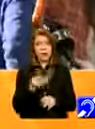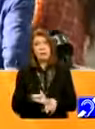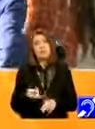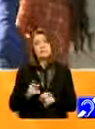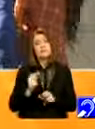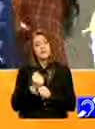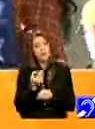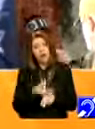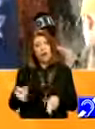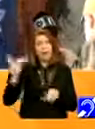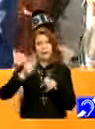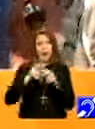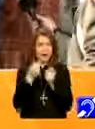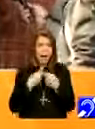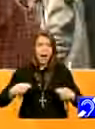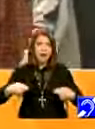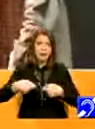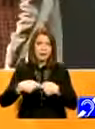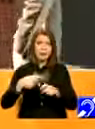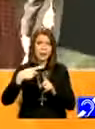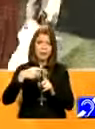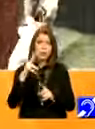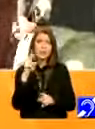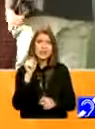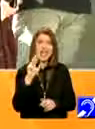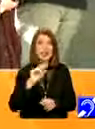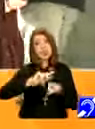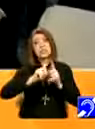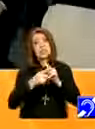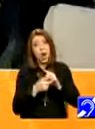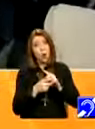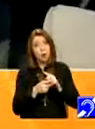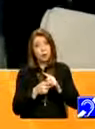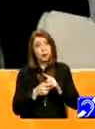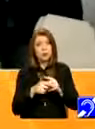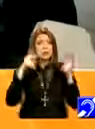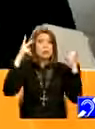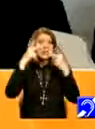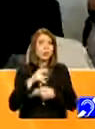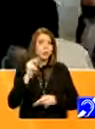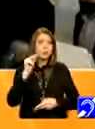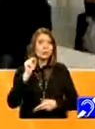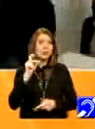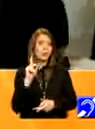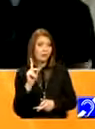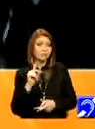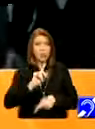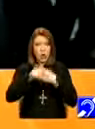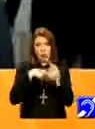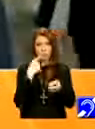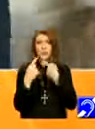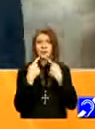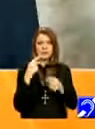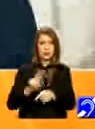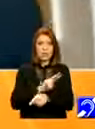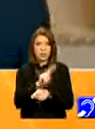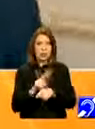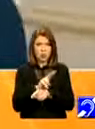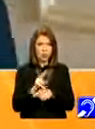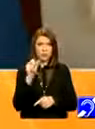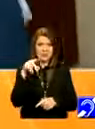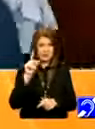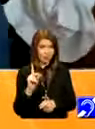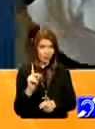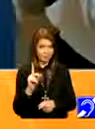coaliția guvernamentală cu USR Plus sau dacă vor bate palma cu socialdemocrații. După discuția de 2 ore cu cei de la